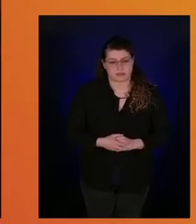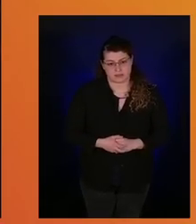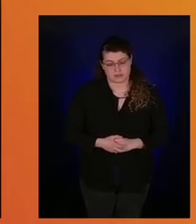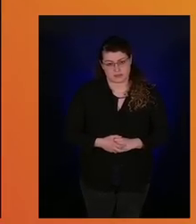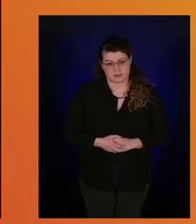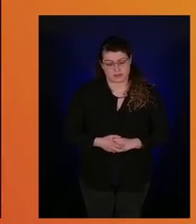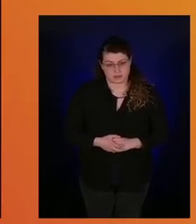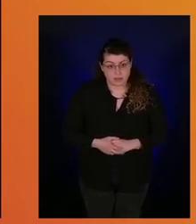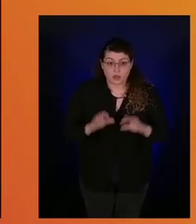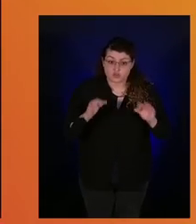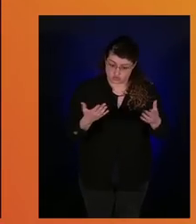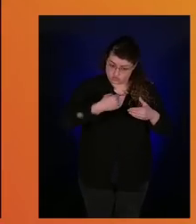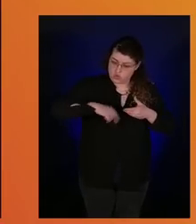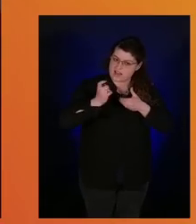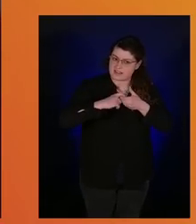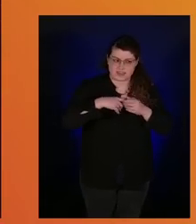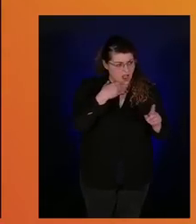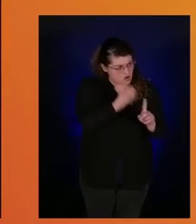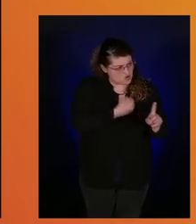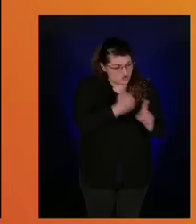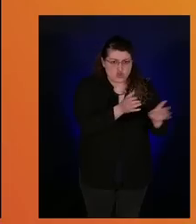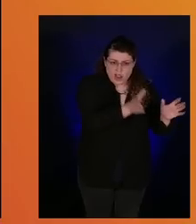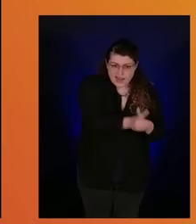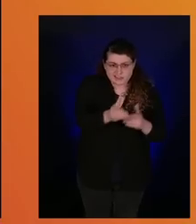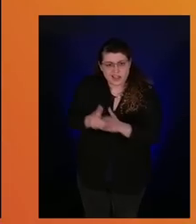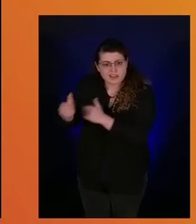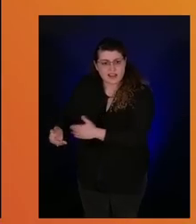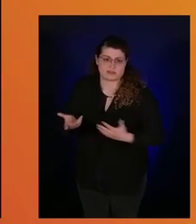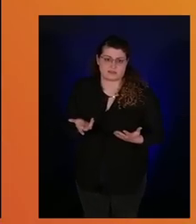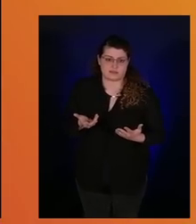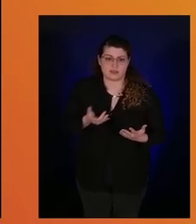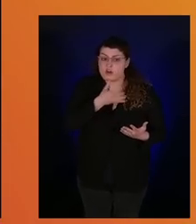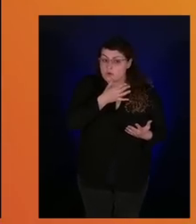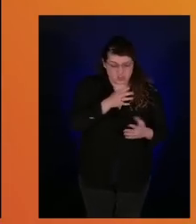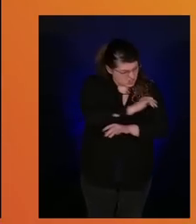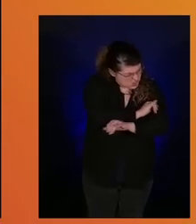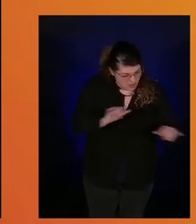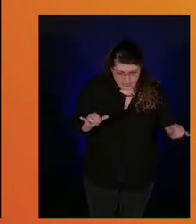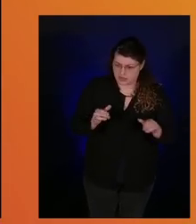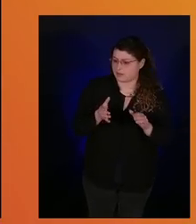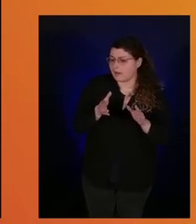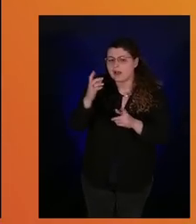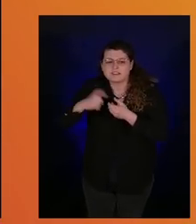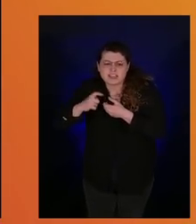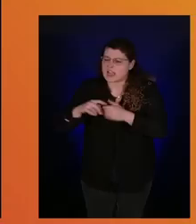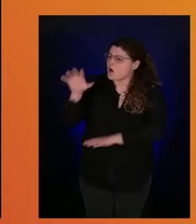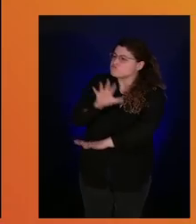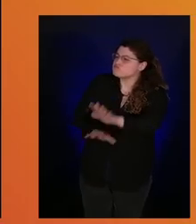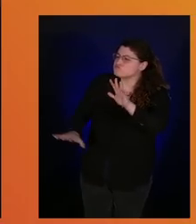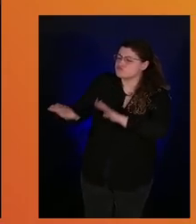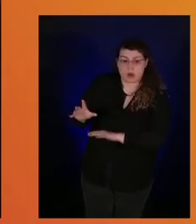Nous sommes un syndicat de lutte de classe et nous ne serons jamais un syndicat de compromis ou de